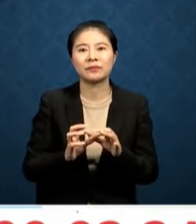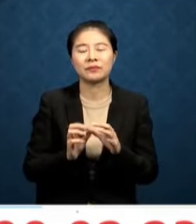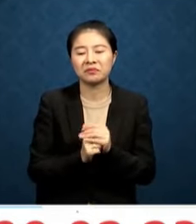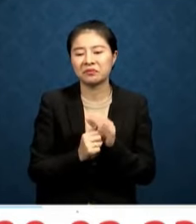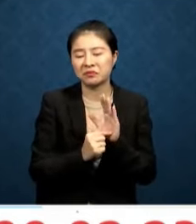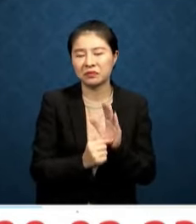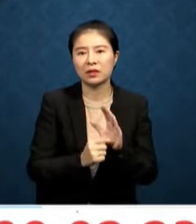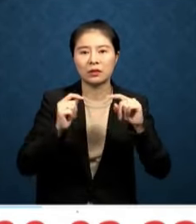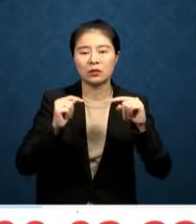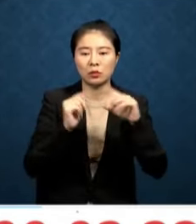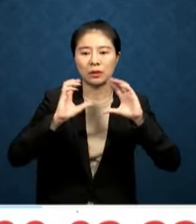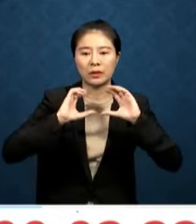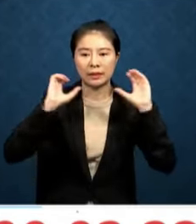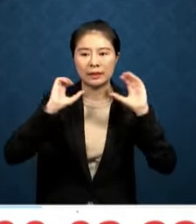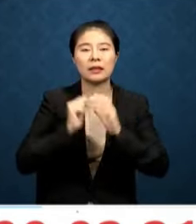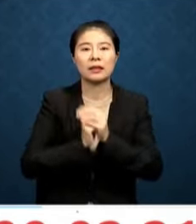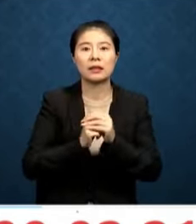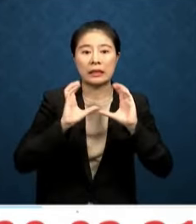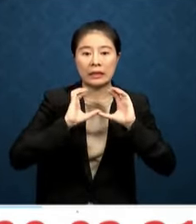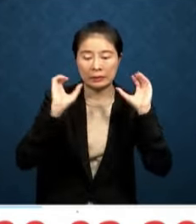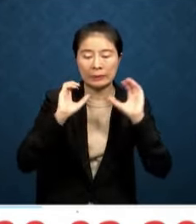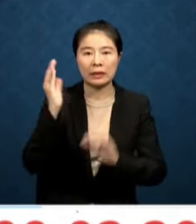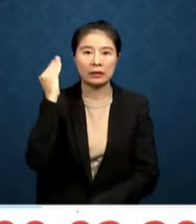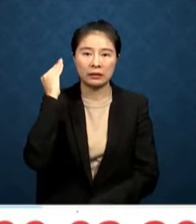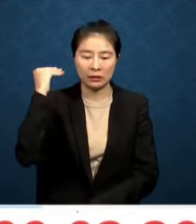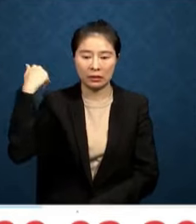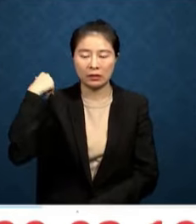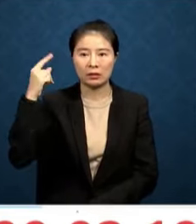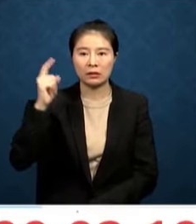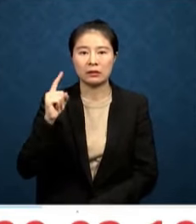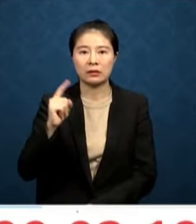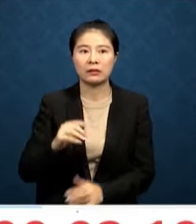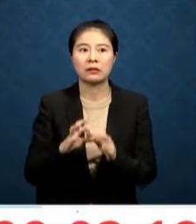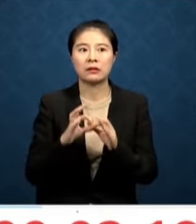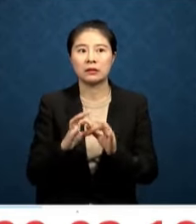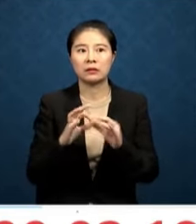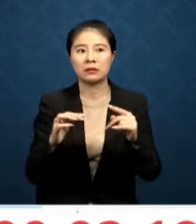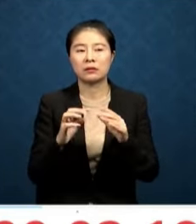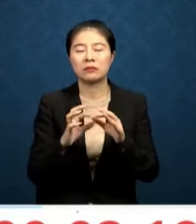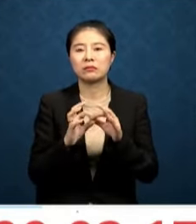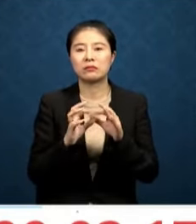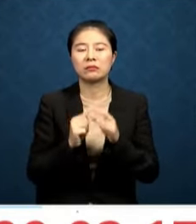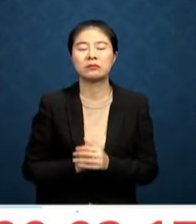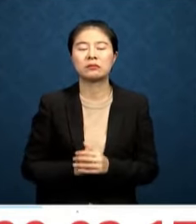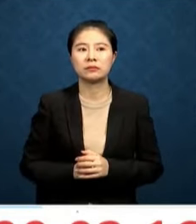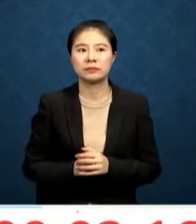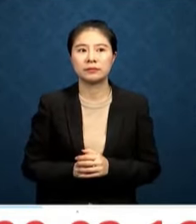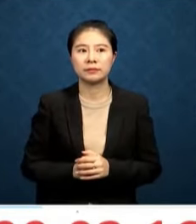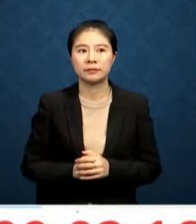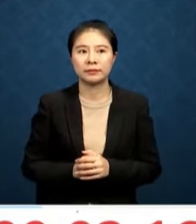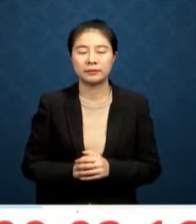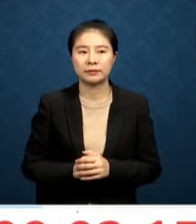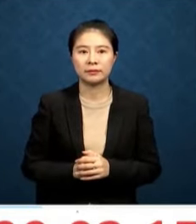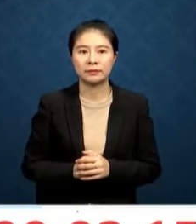นอในรัฐบาลเมื่อสองรัฐบาลที่แล้วนะครับของยุคของท่านขออภัยที่เอ่ยนามนะ